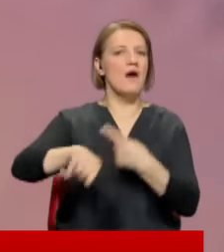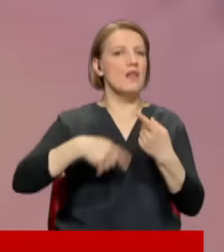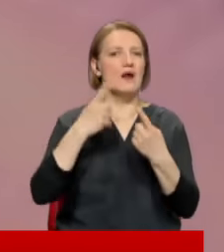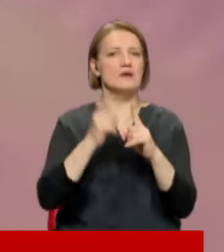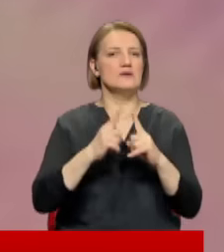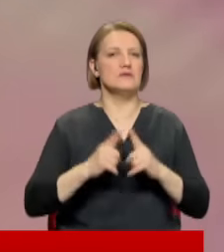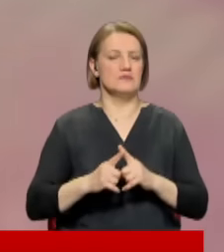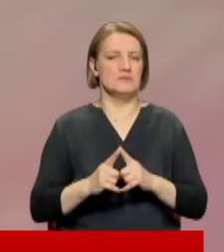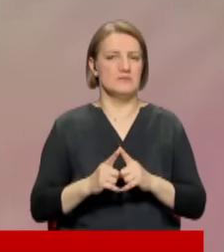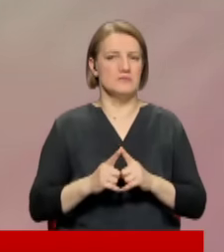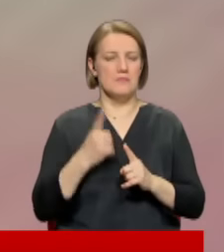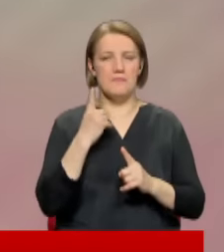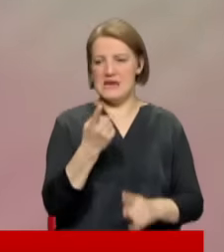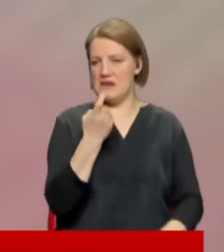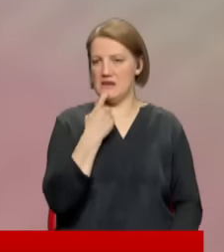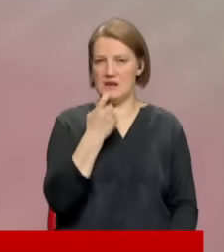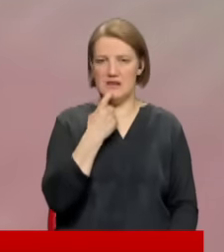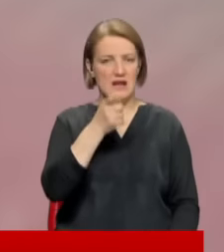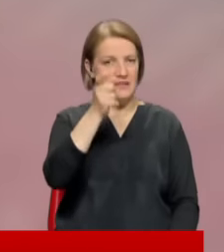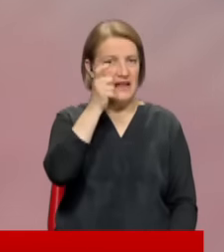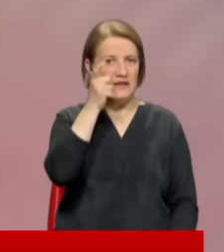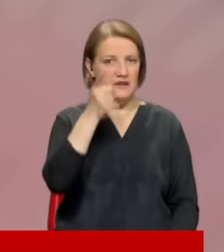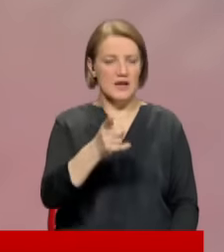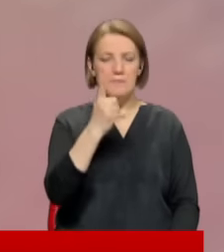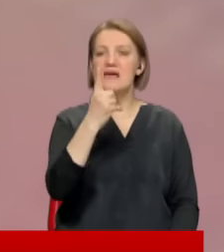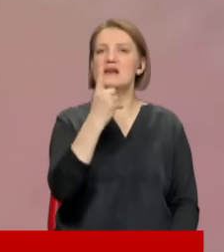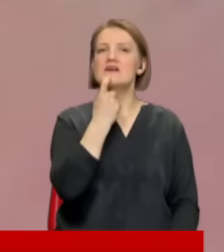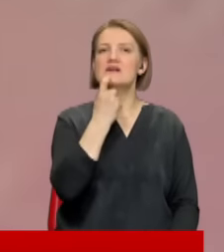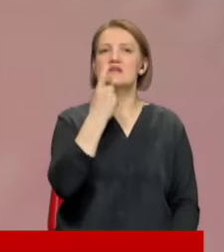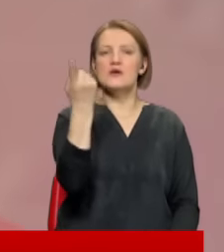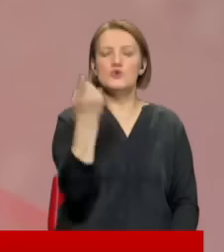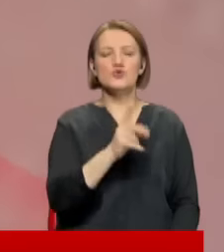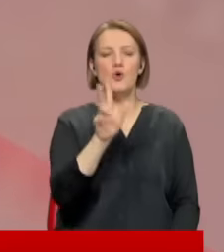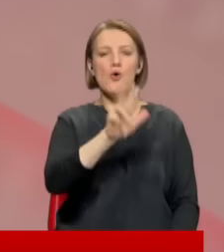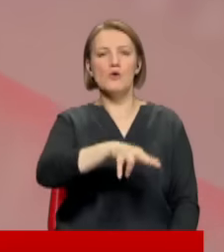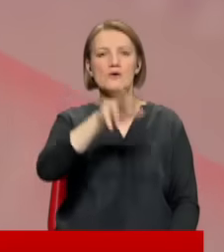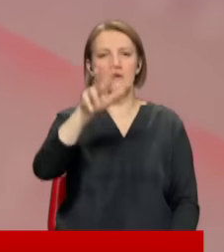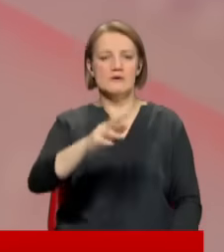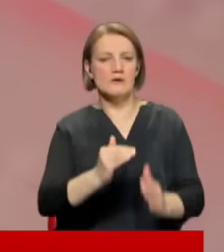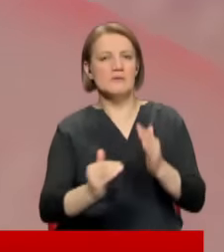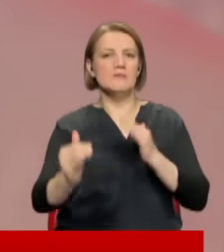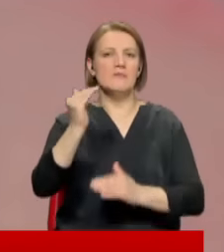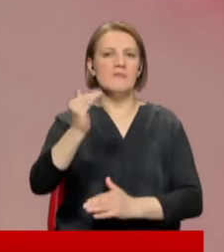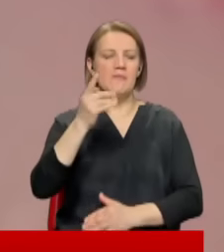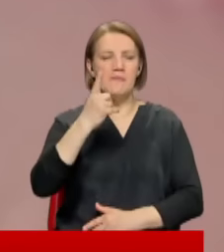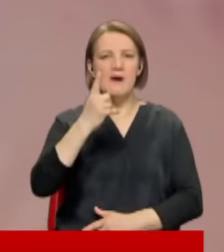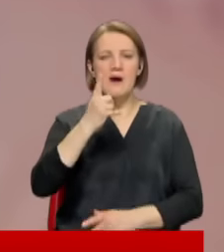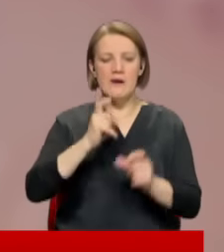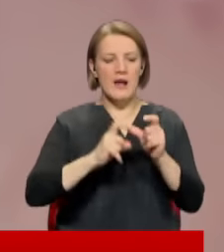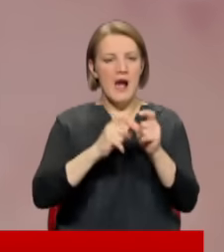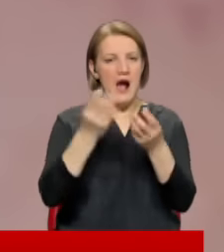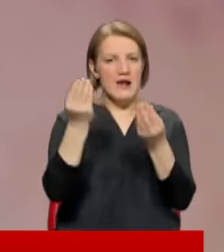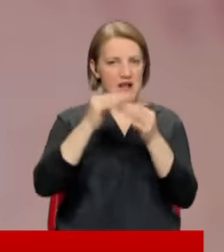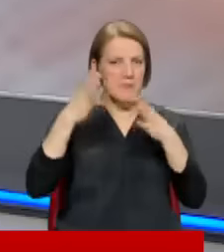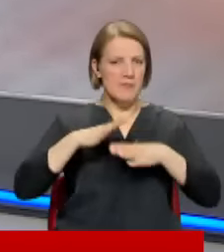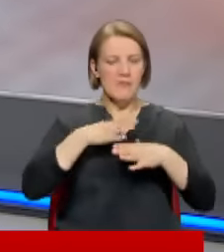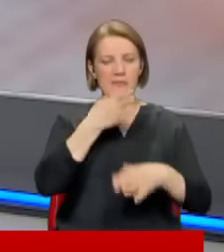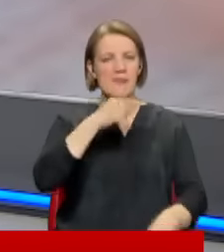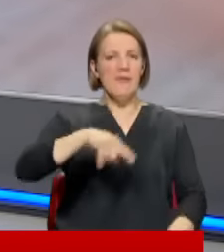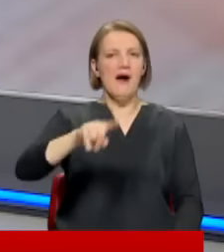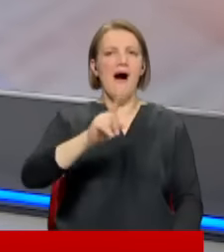sayısı bir yılda, dikkat edin, bir yılda %33 arttı. Ama seyyanen zam istiyor